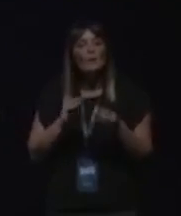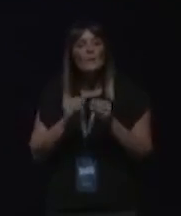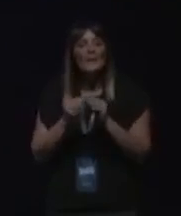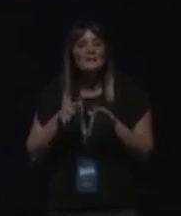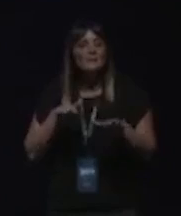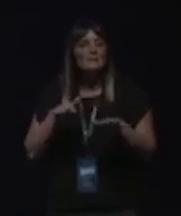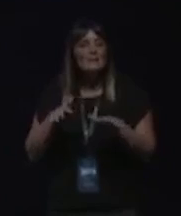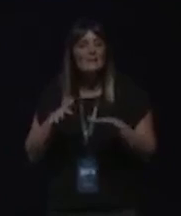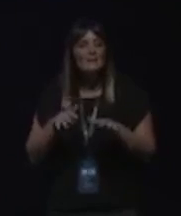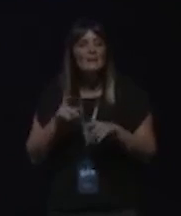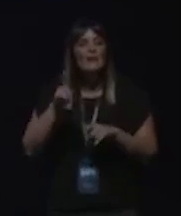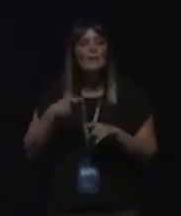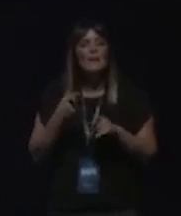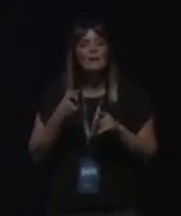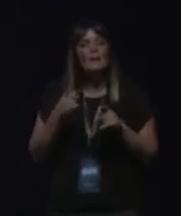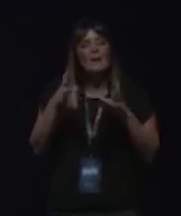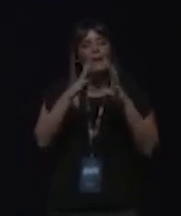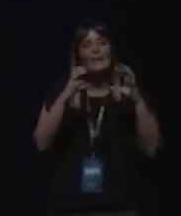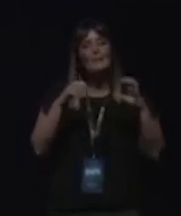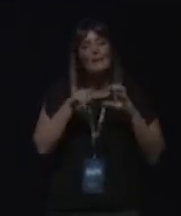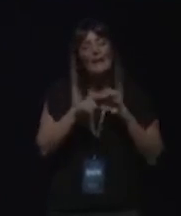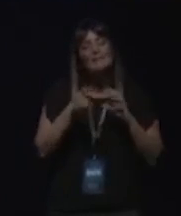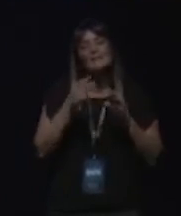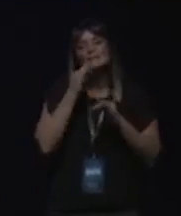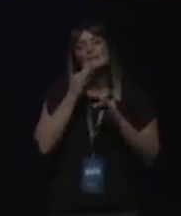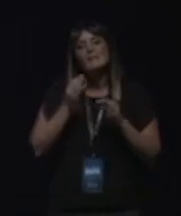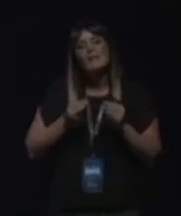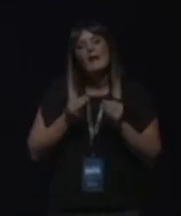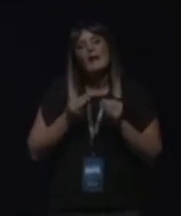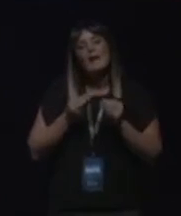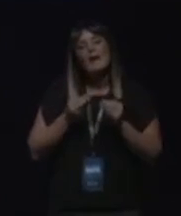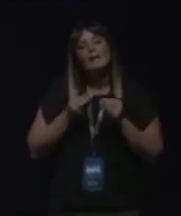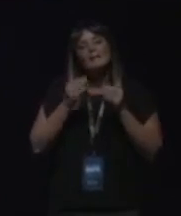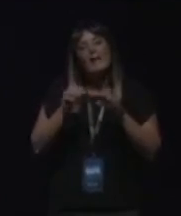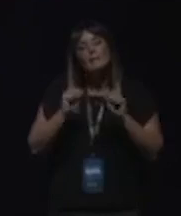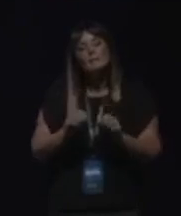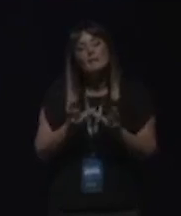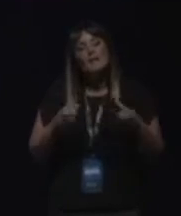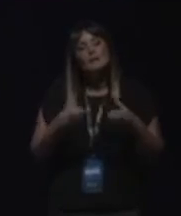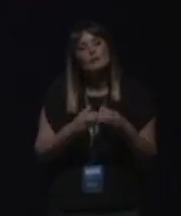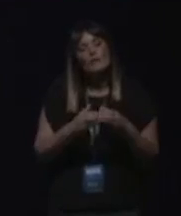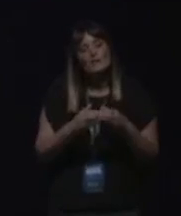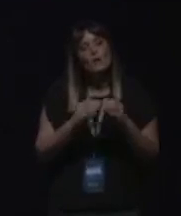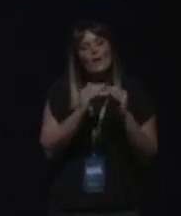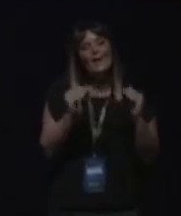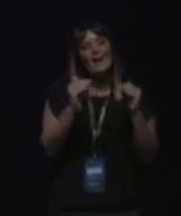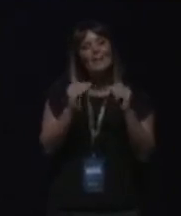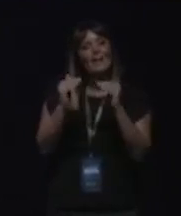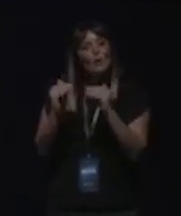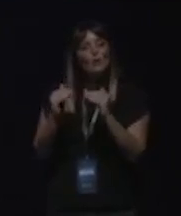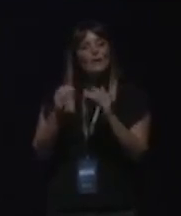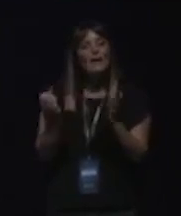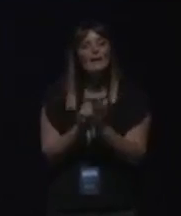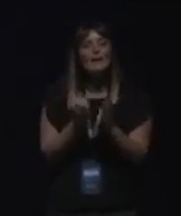riguarda le imprese, nel senso consentire l'associazione di categorie di creare delle forme protette per